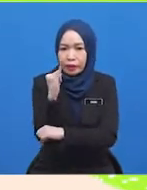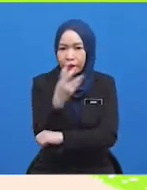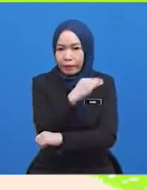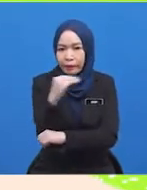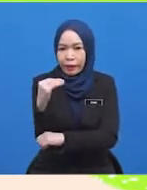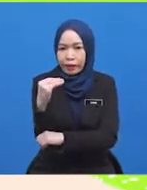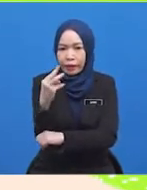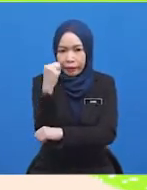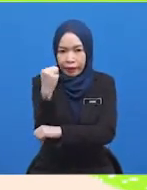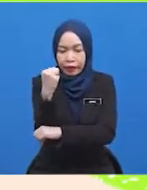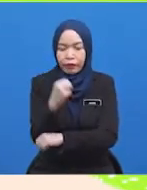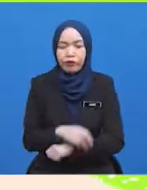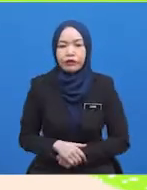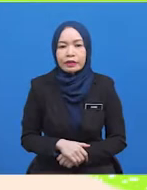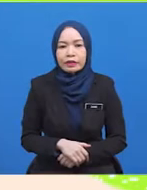batuan metamorfosis.